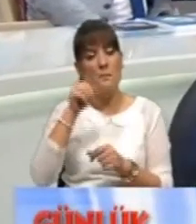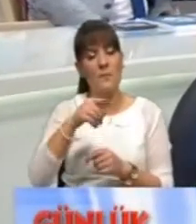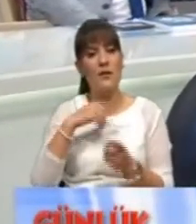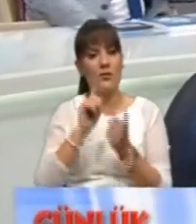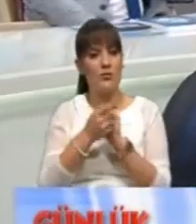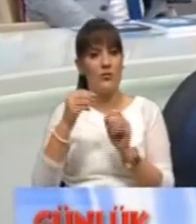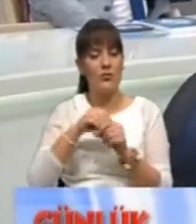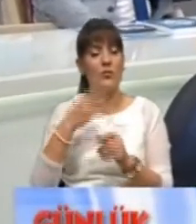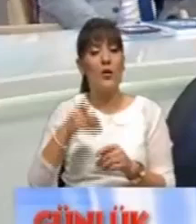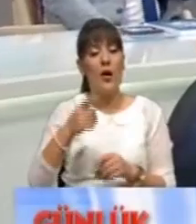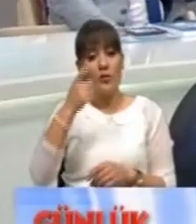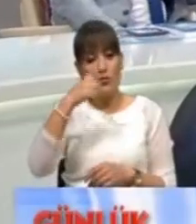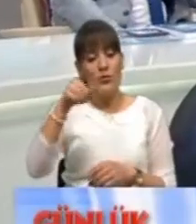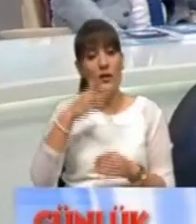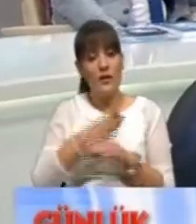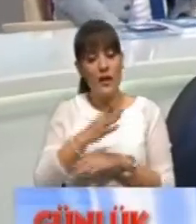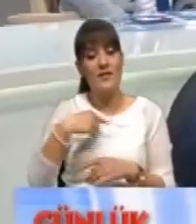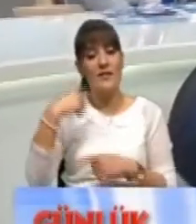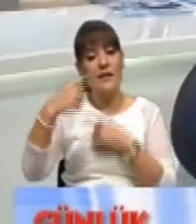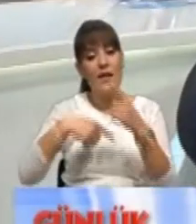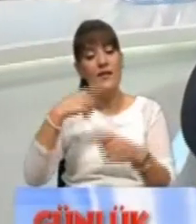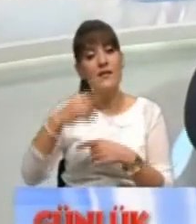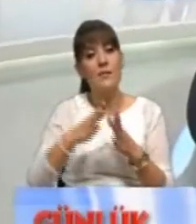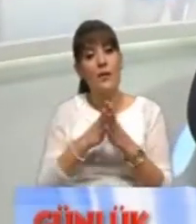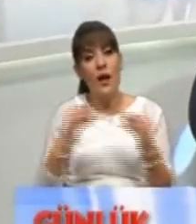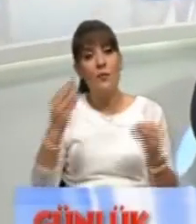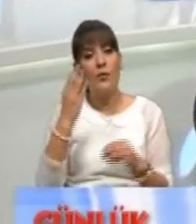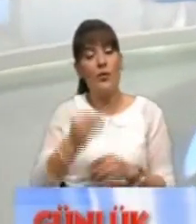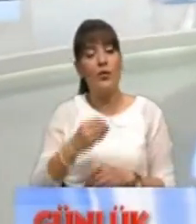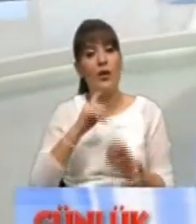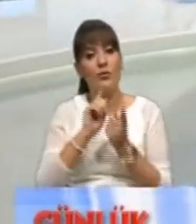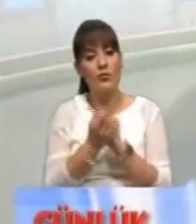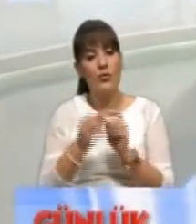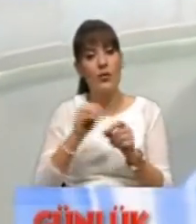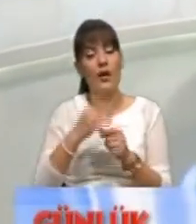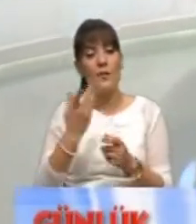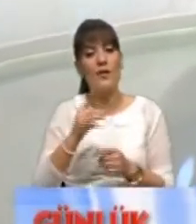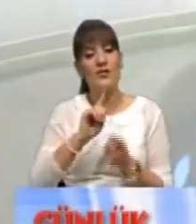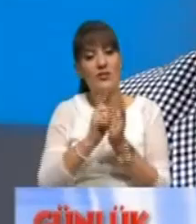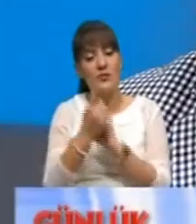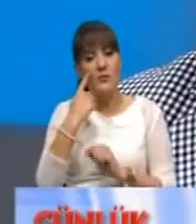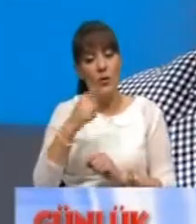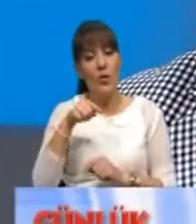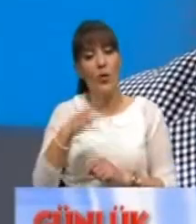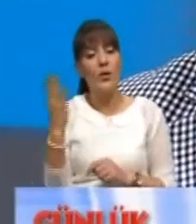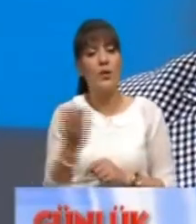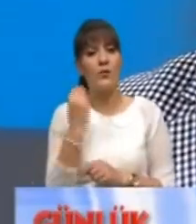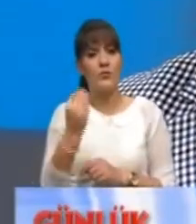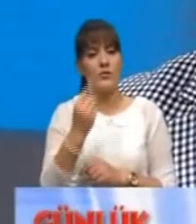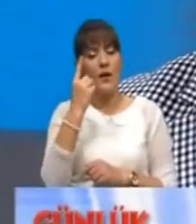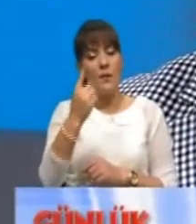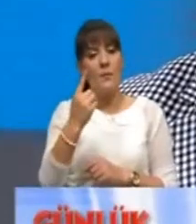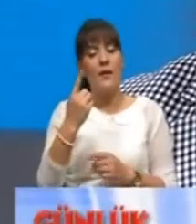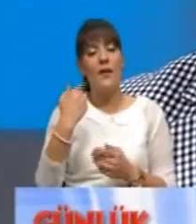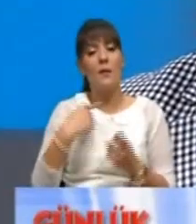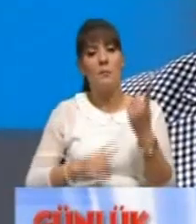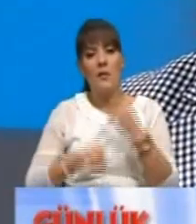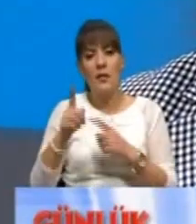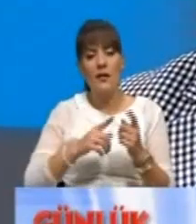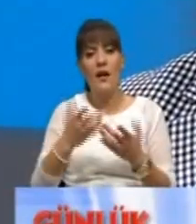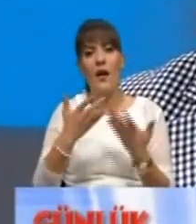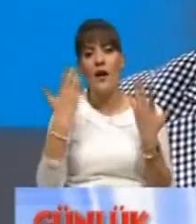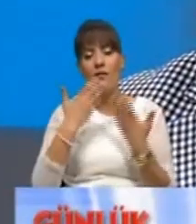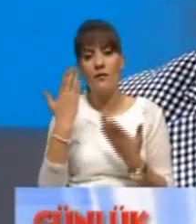Ama ülkemiz gerçekten nesli tükenmekte olan türler veya biyoçeşitlilik bakımından öyle bir güzel bir ülke ki